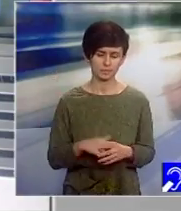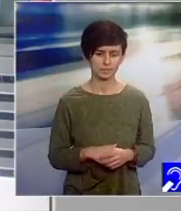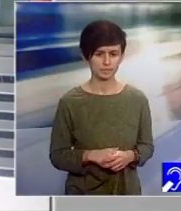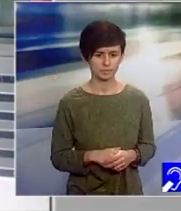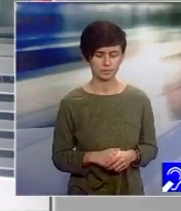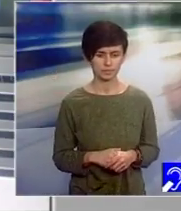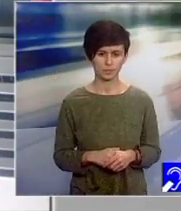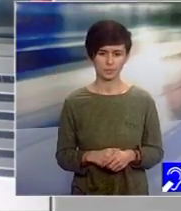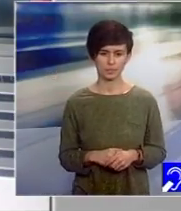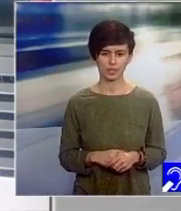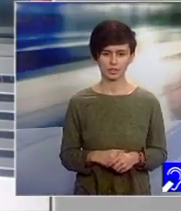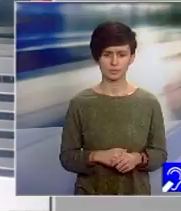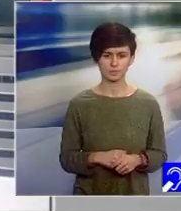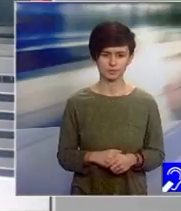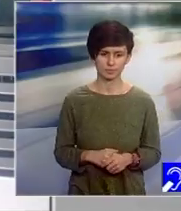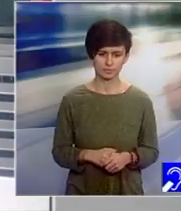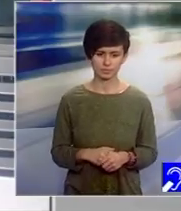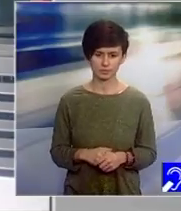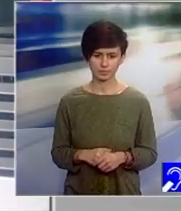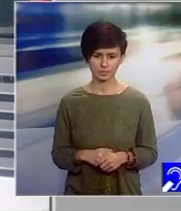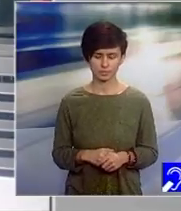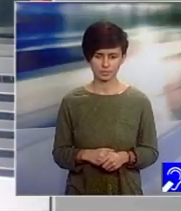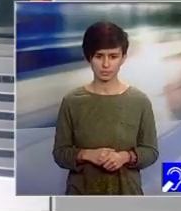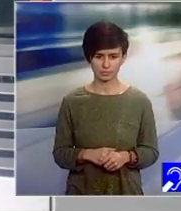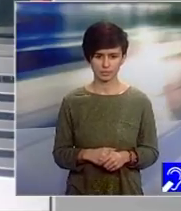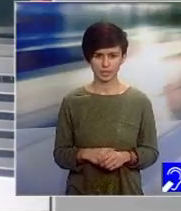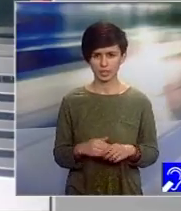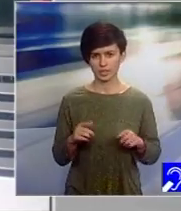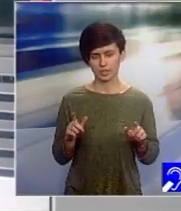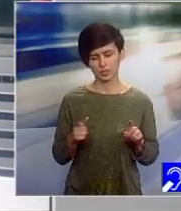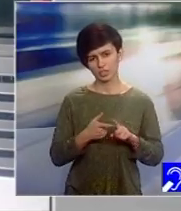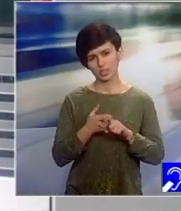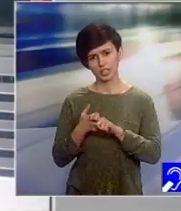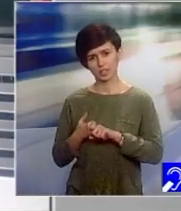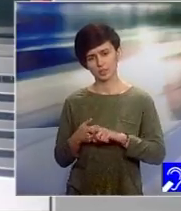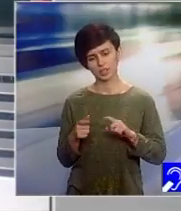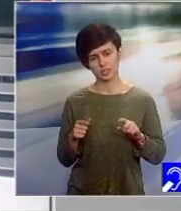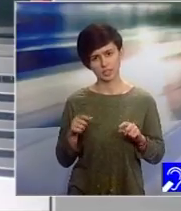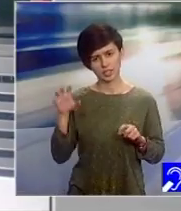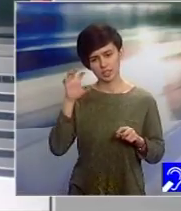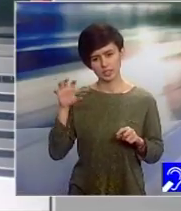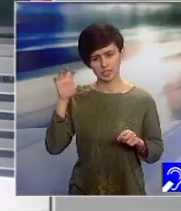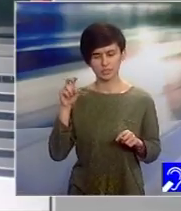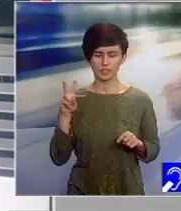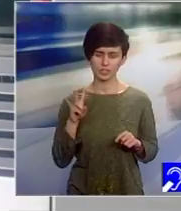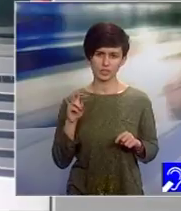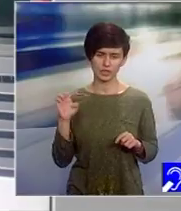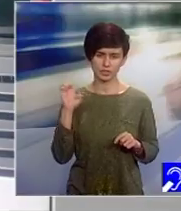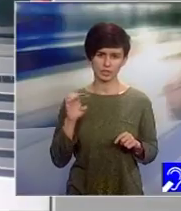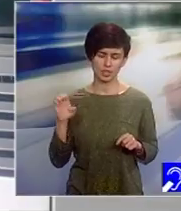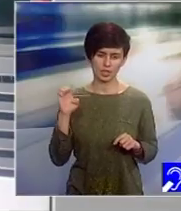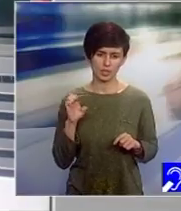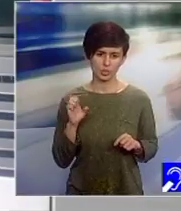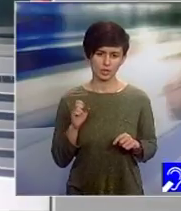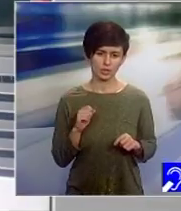ales cu muzica asta, cumva o conexiune între Transilvania și vestul Europei pe de-o parte. Pe de